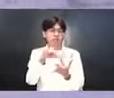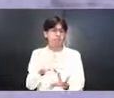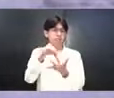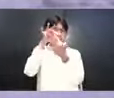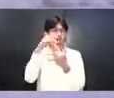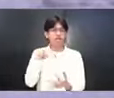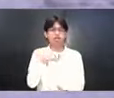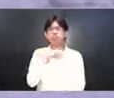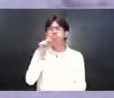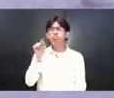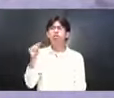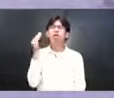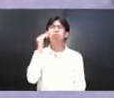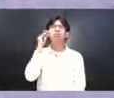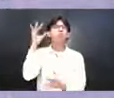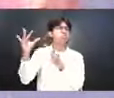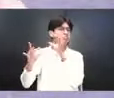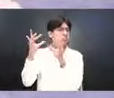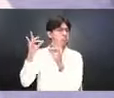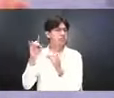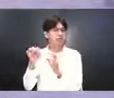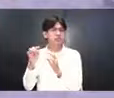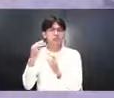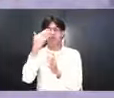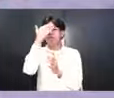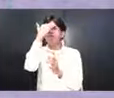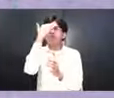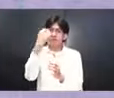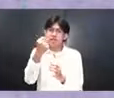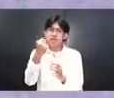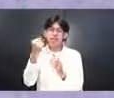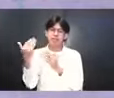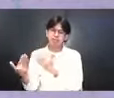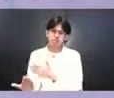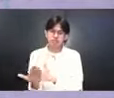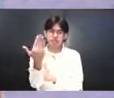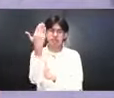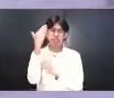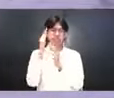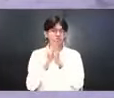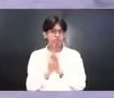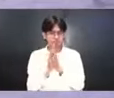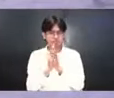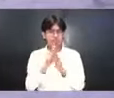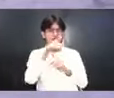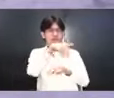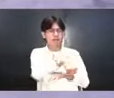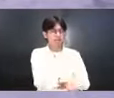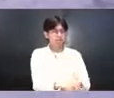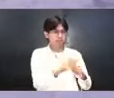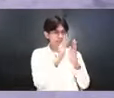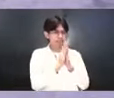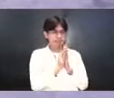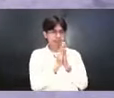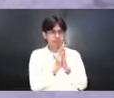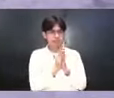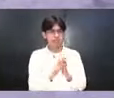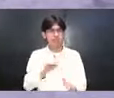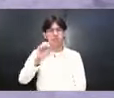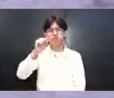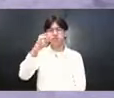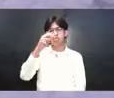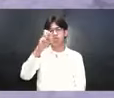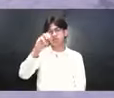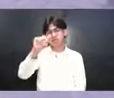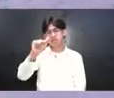na pinagsasabi nila umaga at gabi, the Shema. Sabi ni Jesus, the